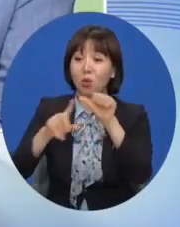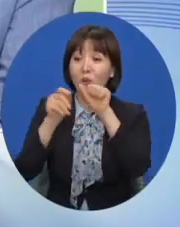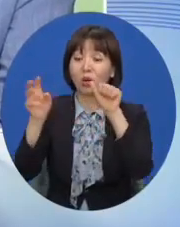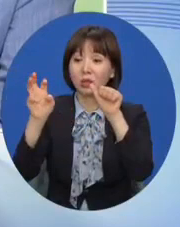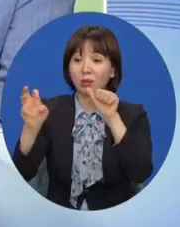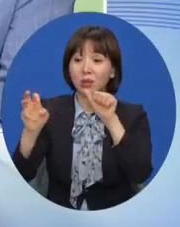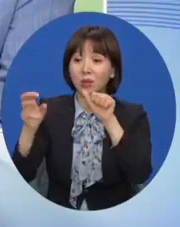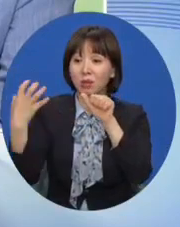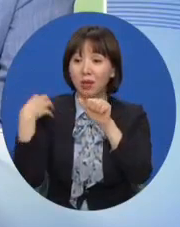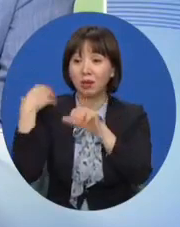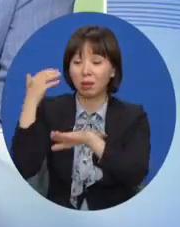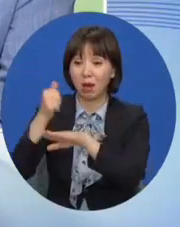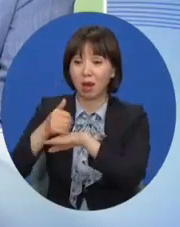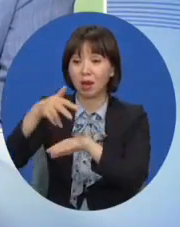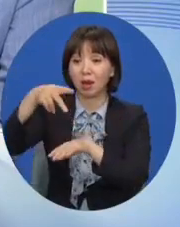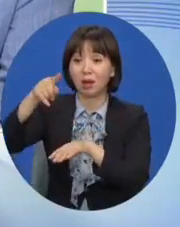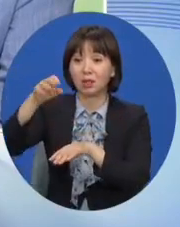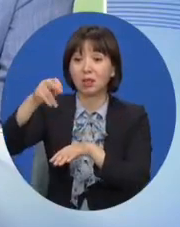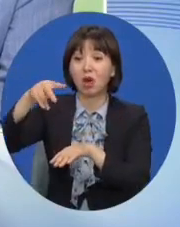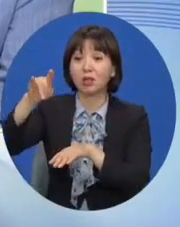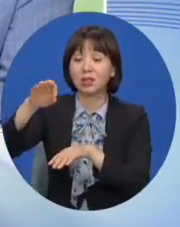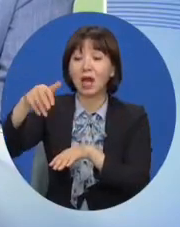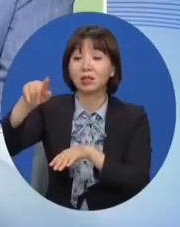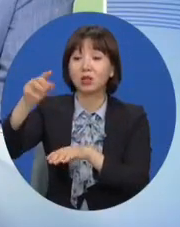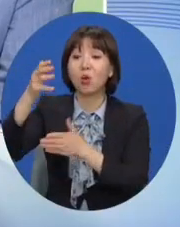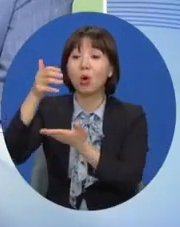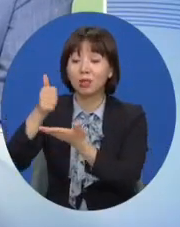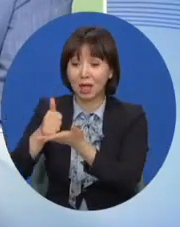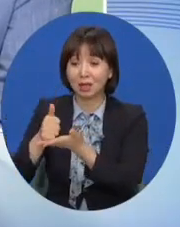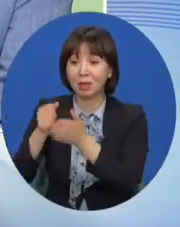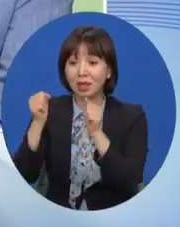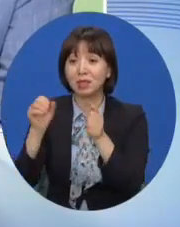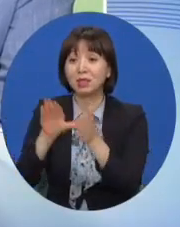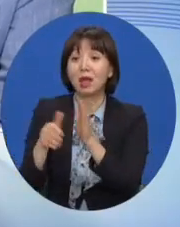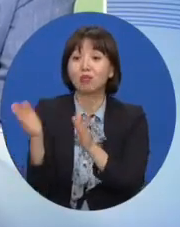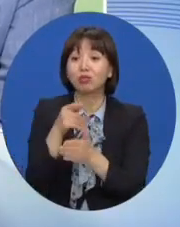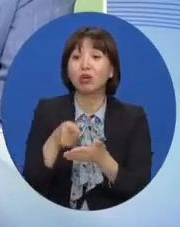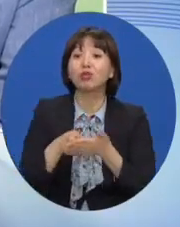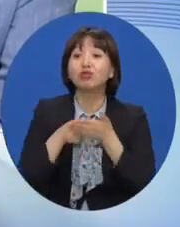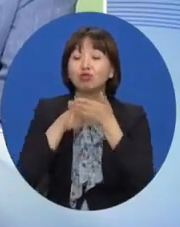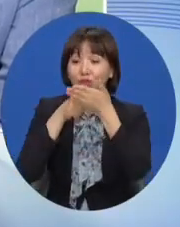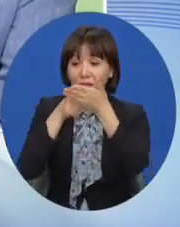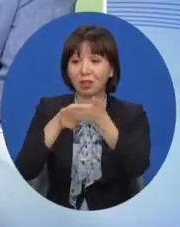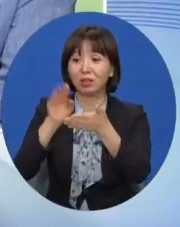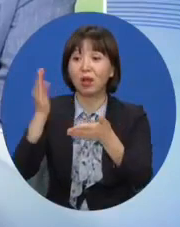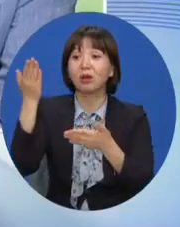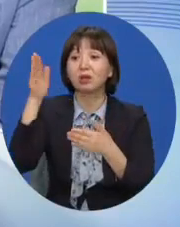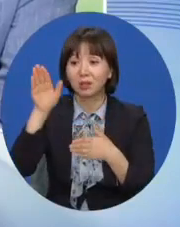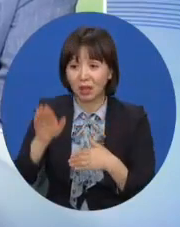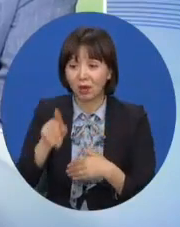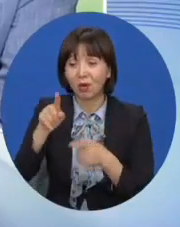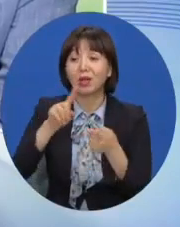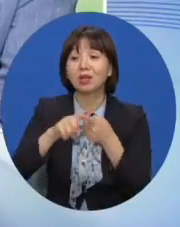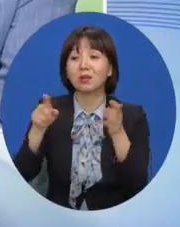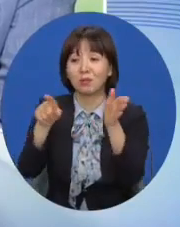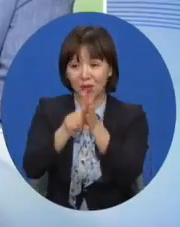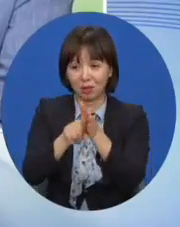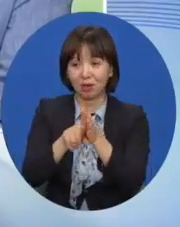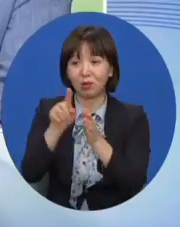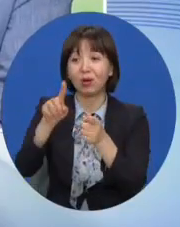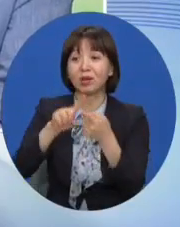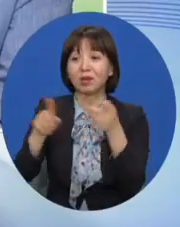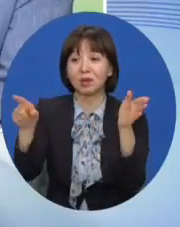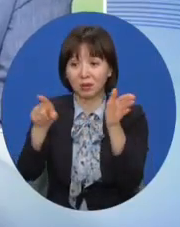말인데요. 그러니까 정상철 원장님이 계실 때부터 그게 이제 추진들을 예, 됐는데. 그랬었겠죠. 아니, 그건 제가 믿습니다. 예. 후보님이 이렇게